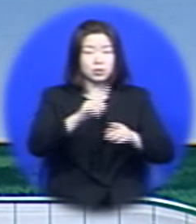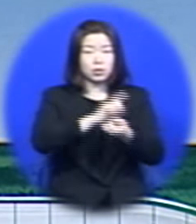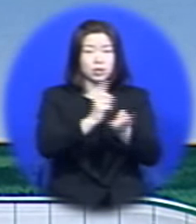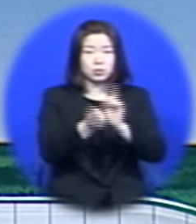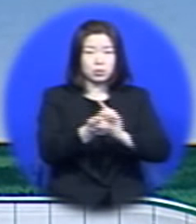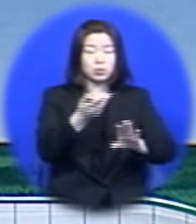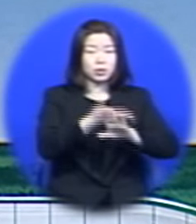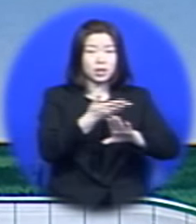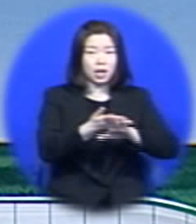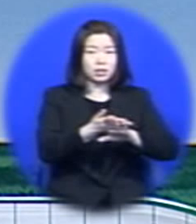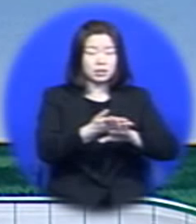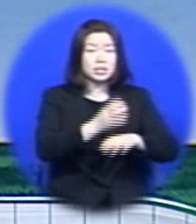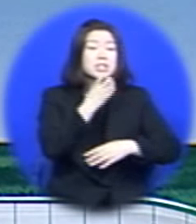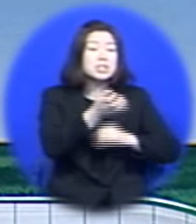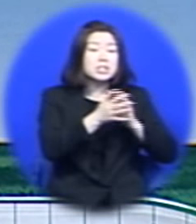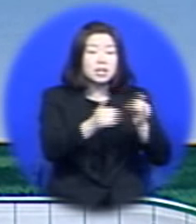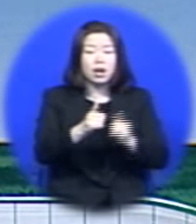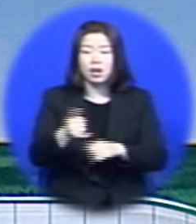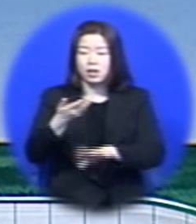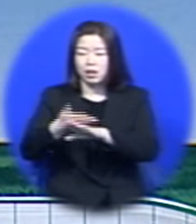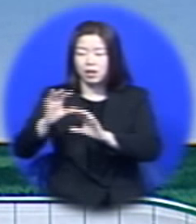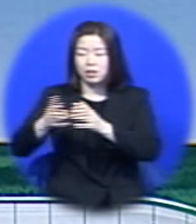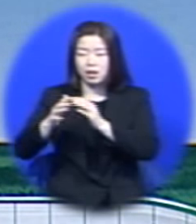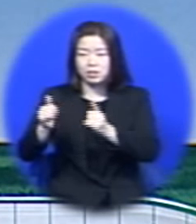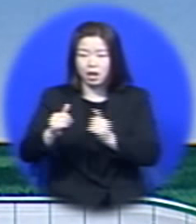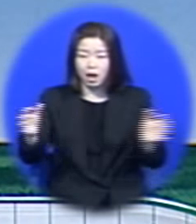유대인과 이방인 사이에도 하나가 되는 게 교회인데,